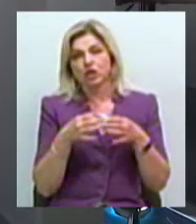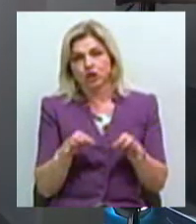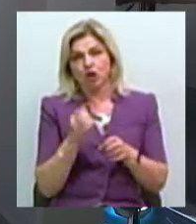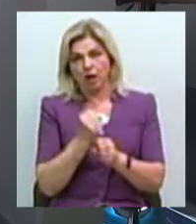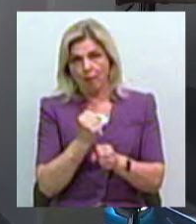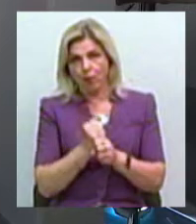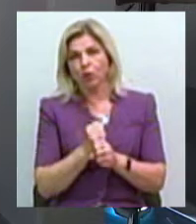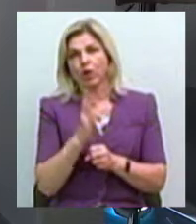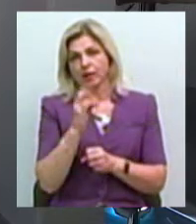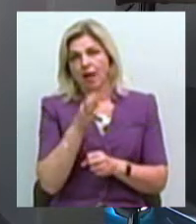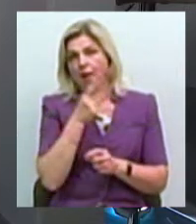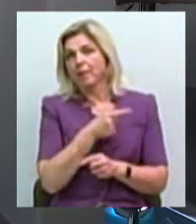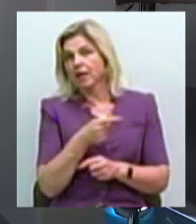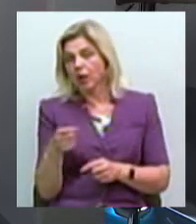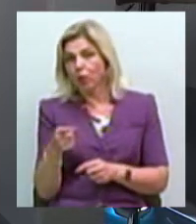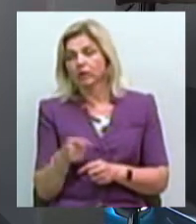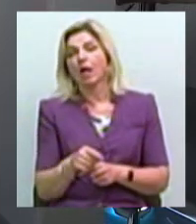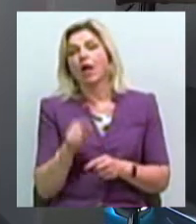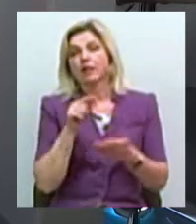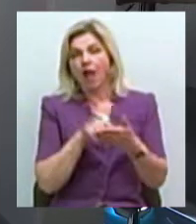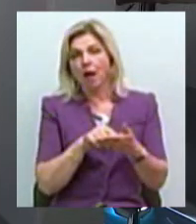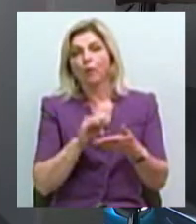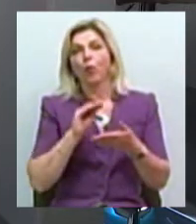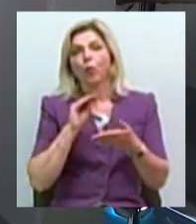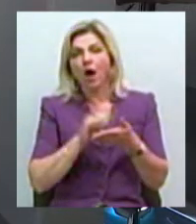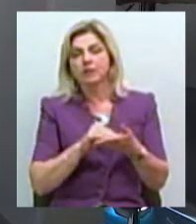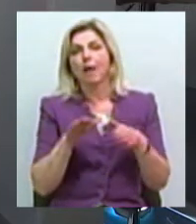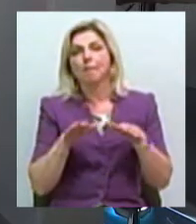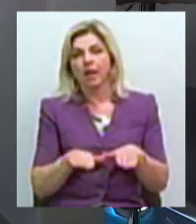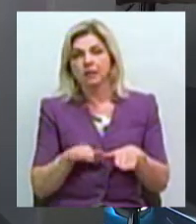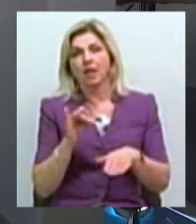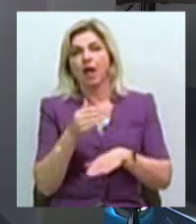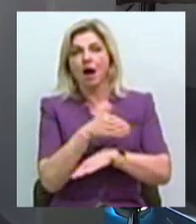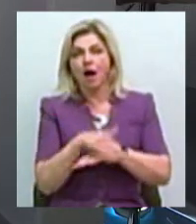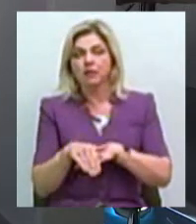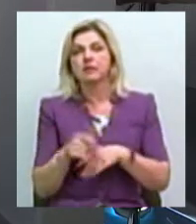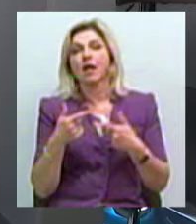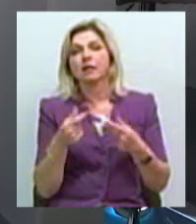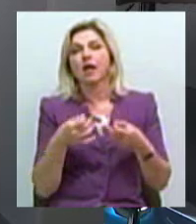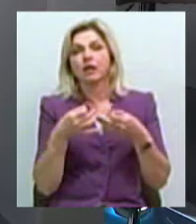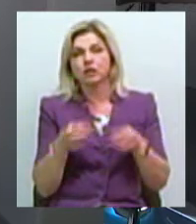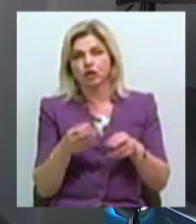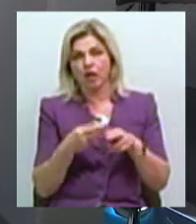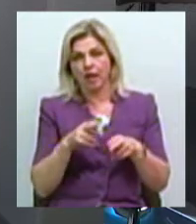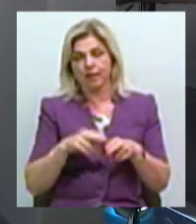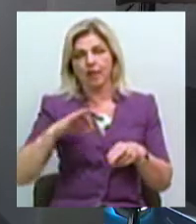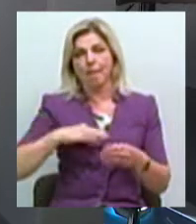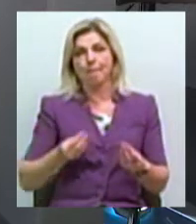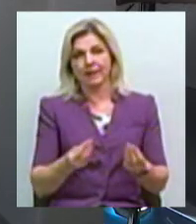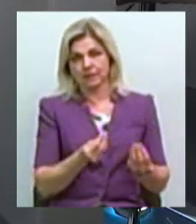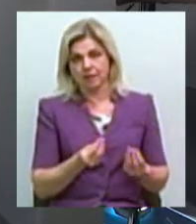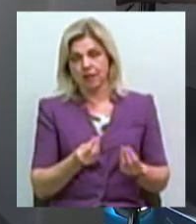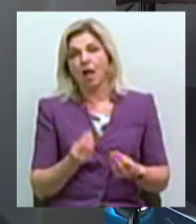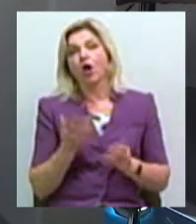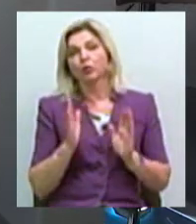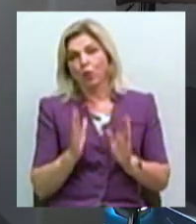какой-то определенный период. Причем там же указано место, где и адрес, где разрешена эта предпринимательская деятельность. Вот